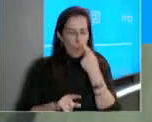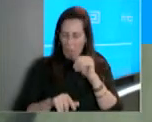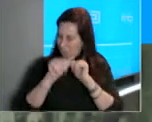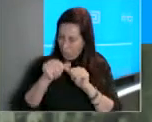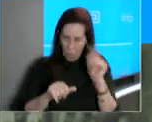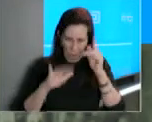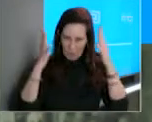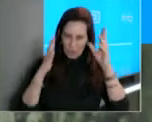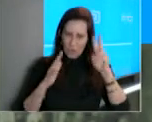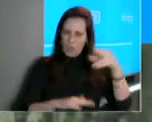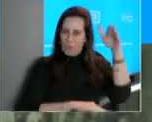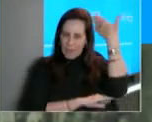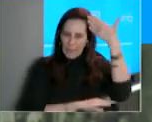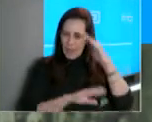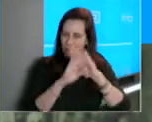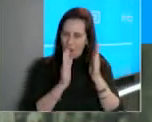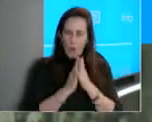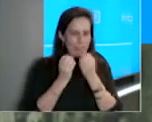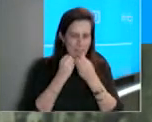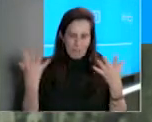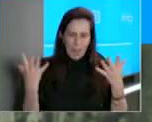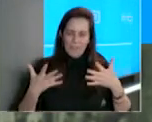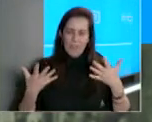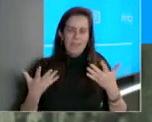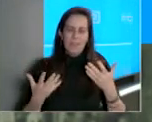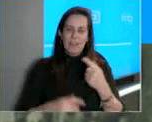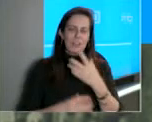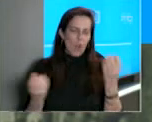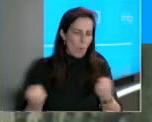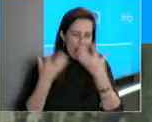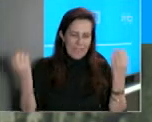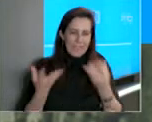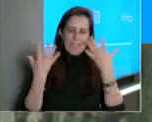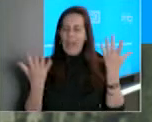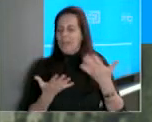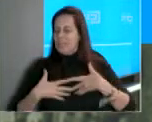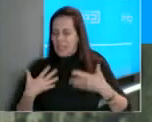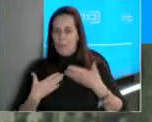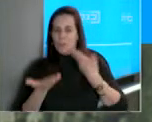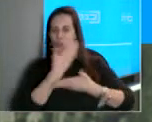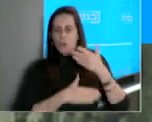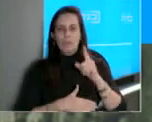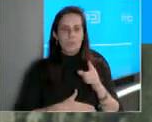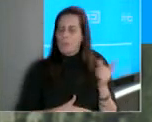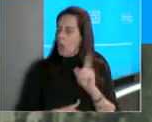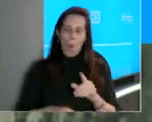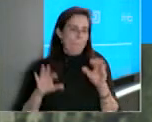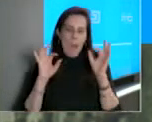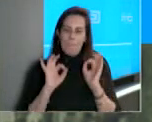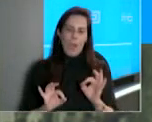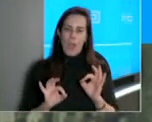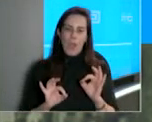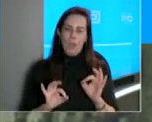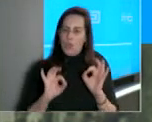וכולם התלהבו מזה שיש לנו מדינה והכל נפלא וצומח ופורח, ומתרחב ומגיעים עולים, זה רחוק מאוד